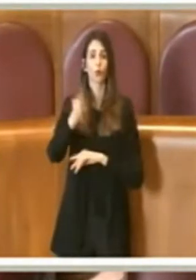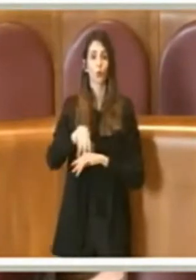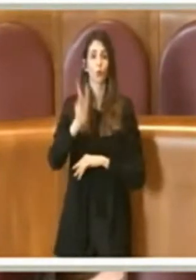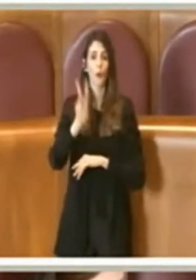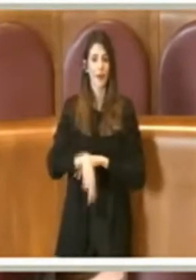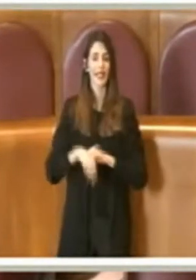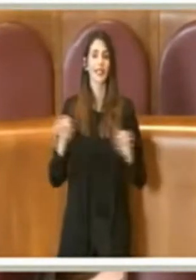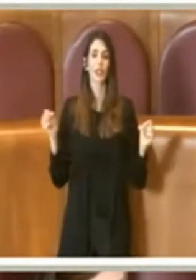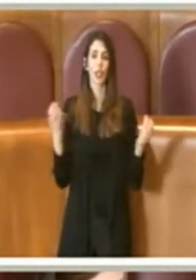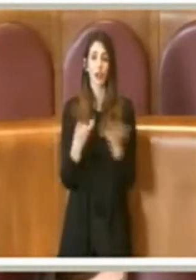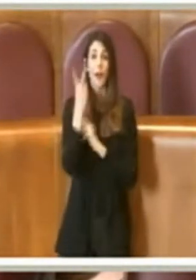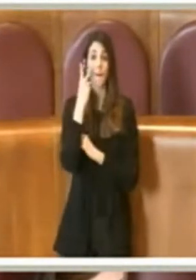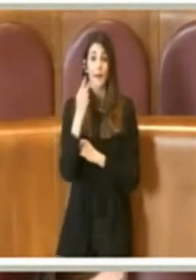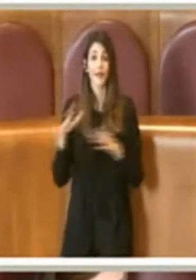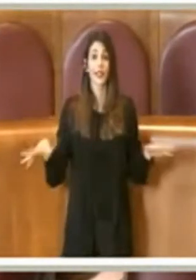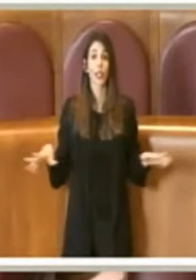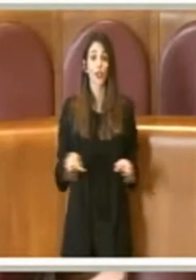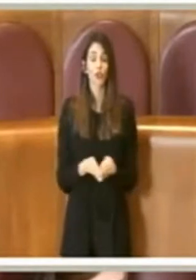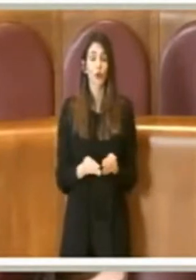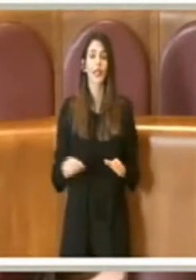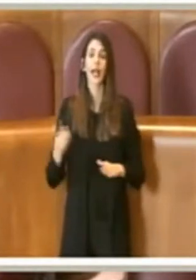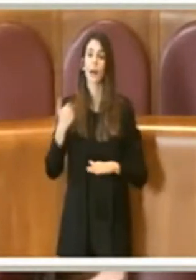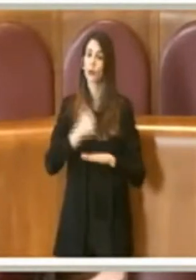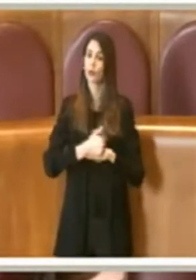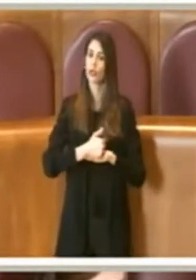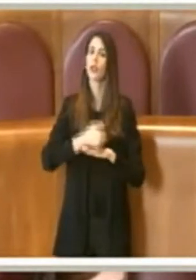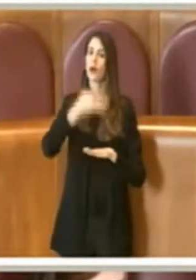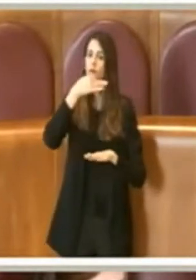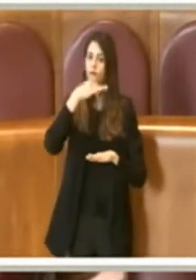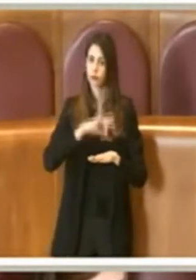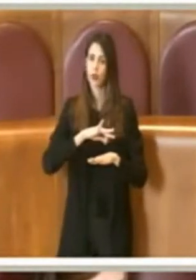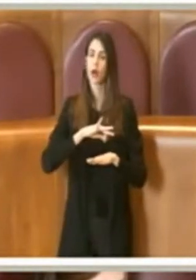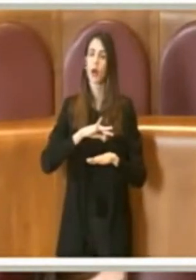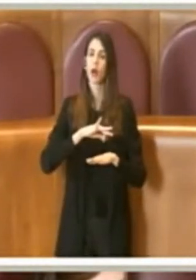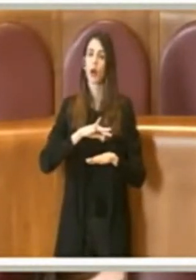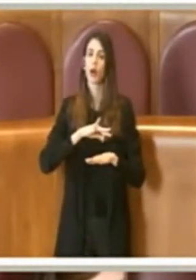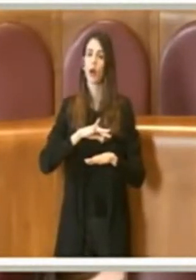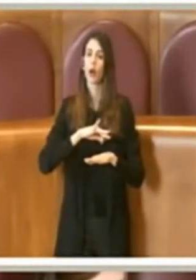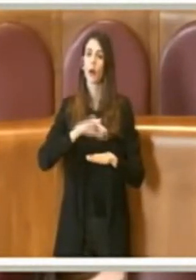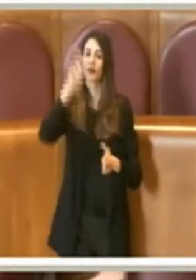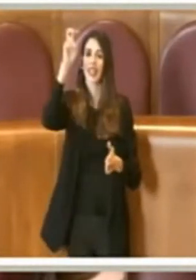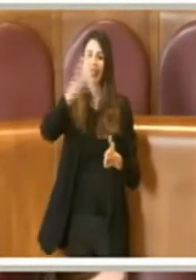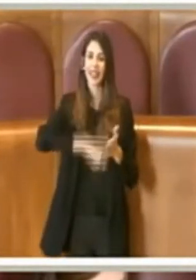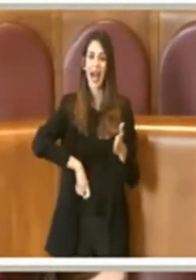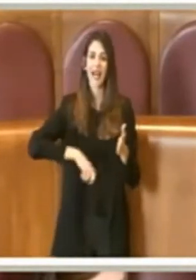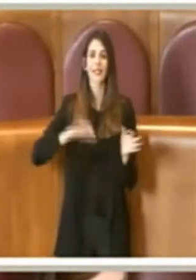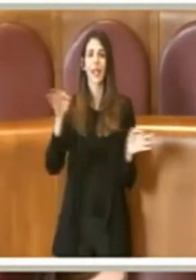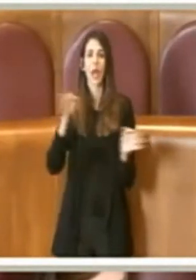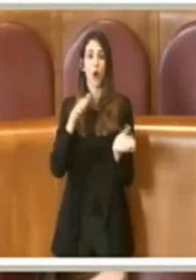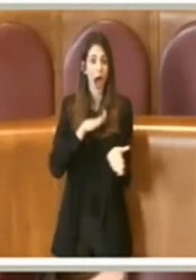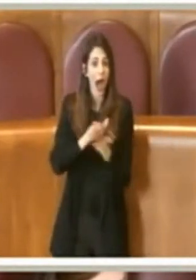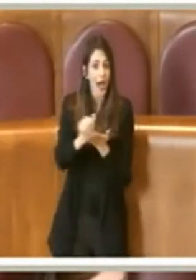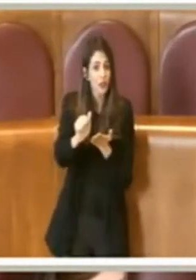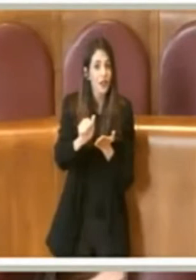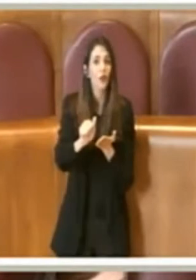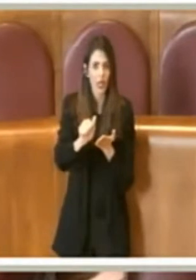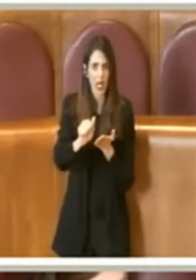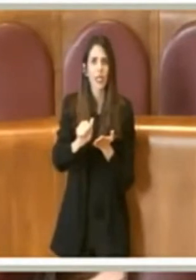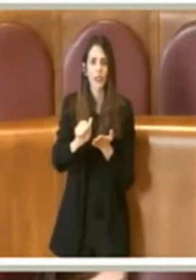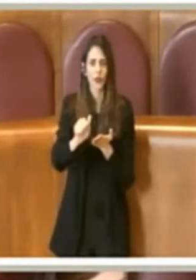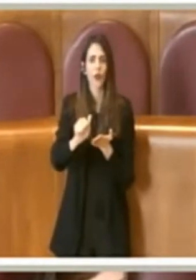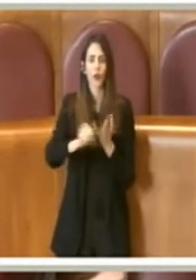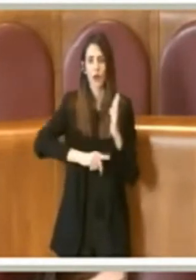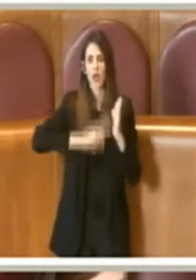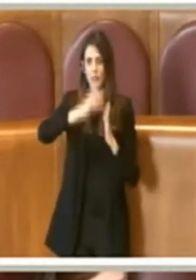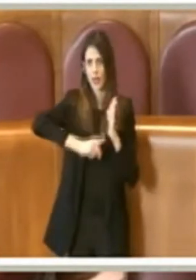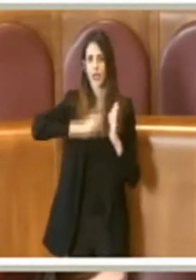giunta possa deliberare delle riduzioni, esenzioni o sostegni alle imprese in